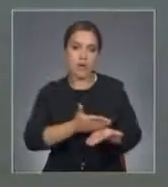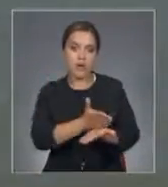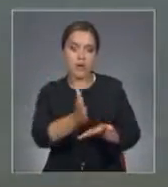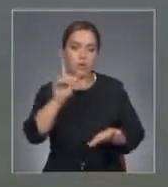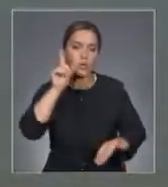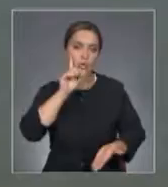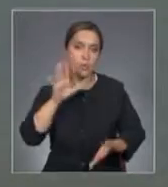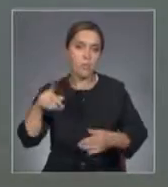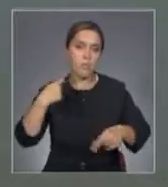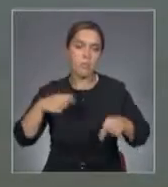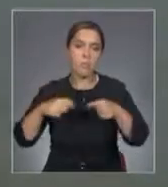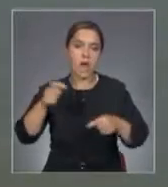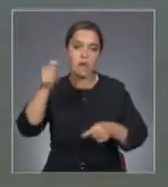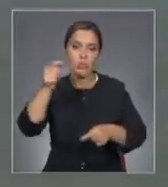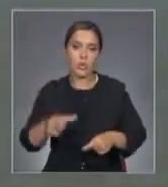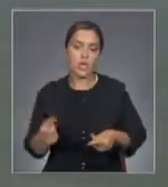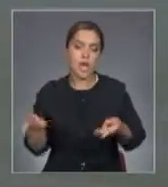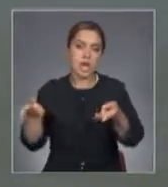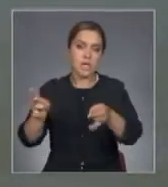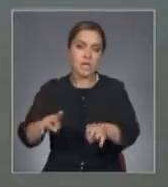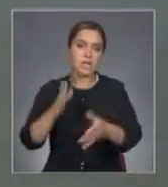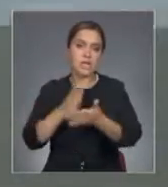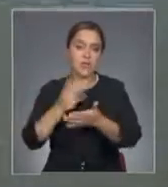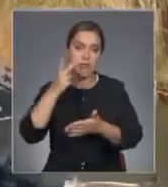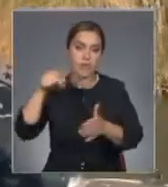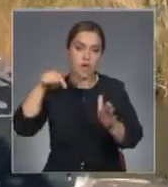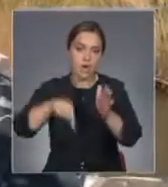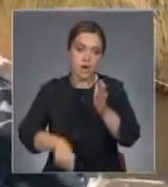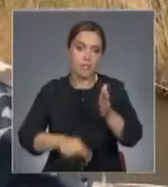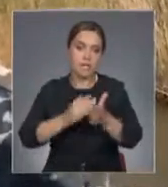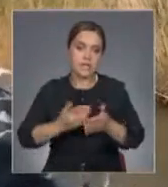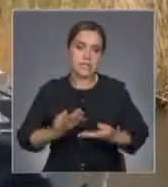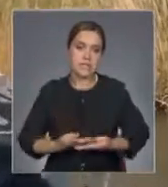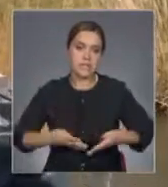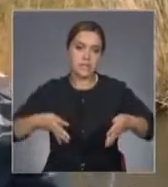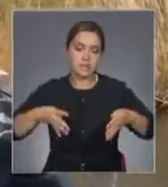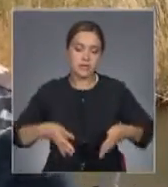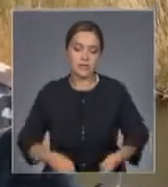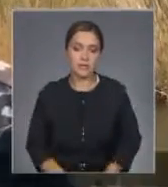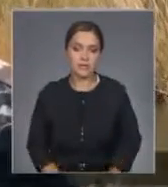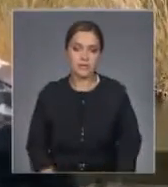плавающие пластиковые бутылки, указывающие на выставленные сети.